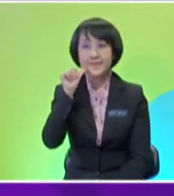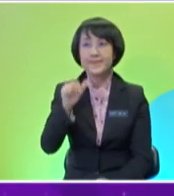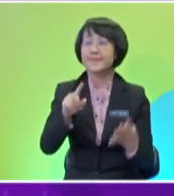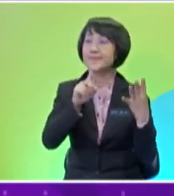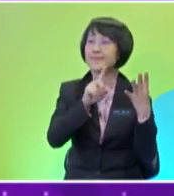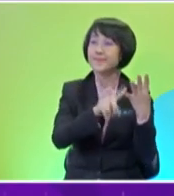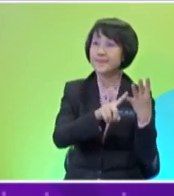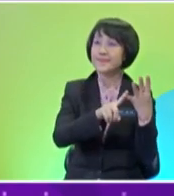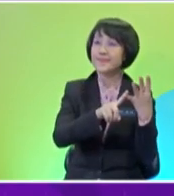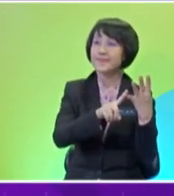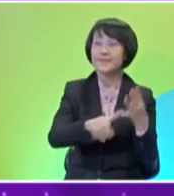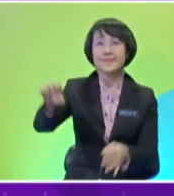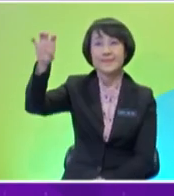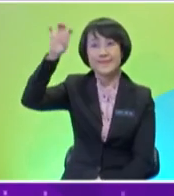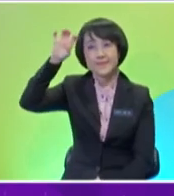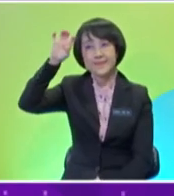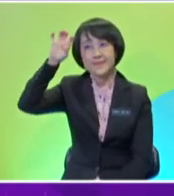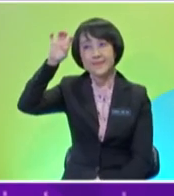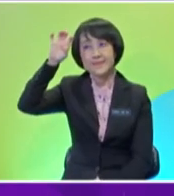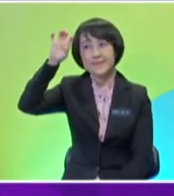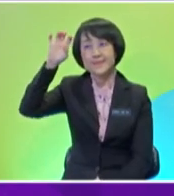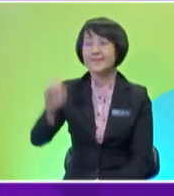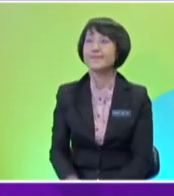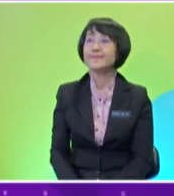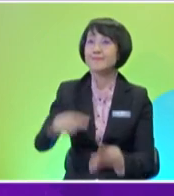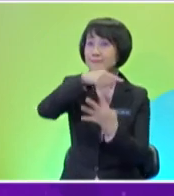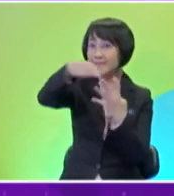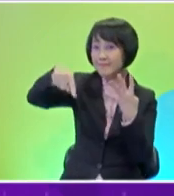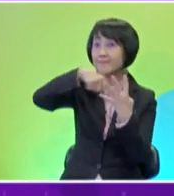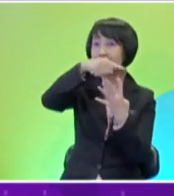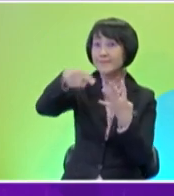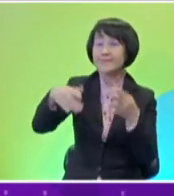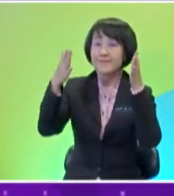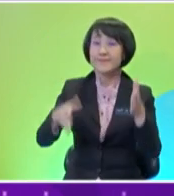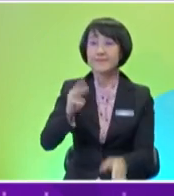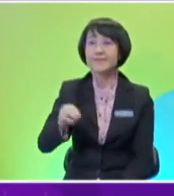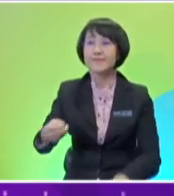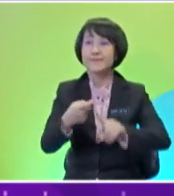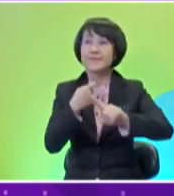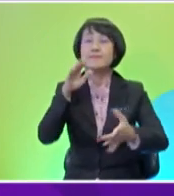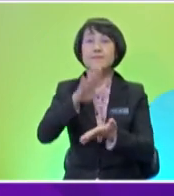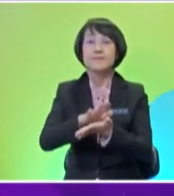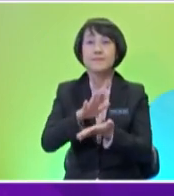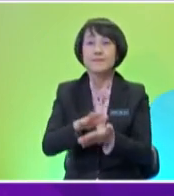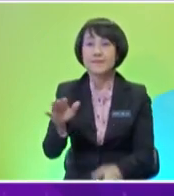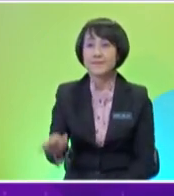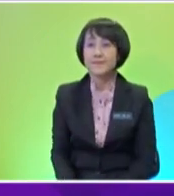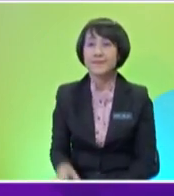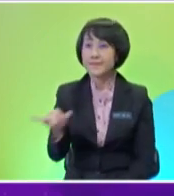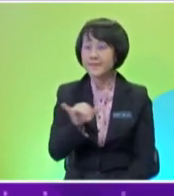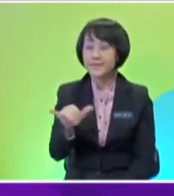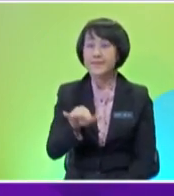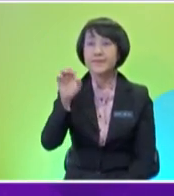keempat adalah adik Eric laodes dan ke-4 murid ini adalah daripada sekolah yang sama yaitu daripada sekolah